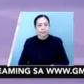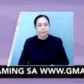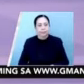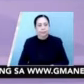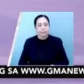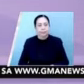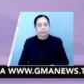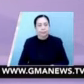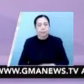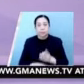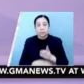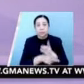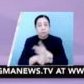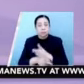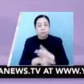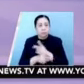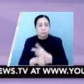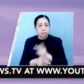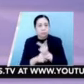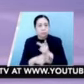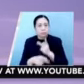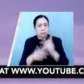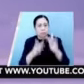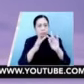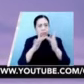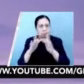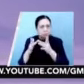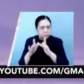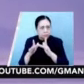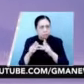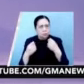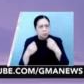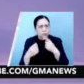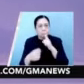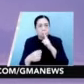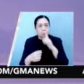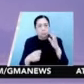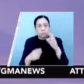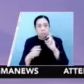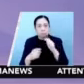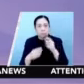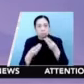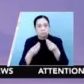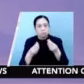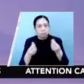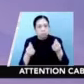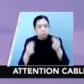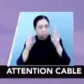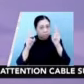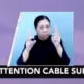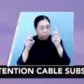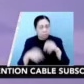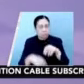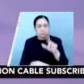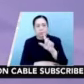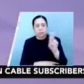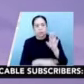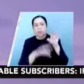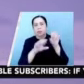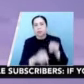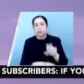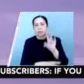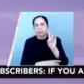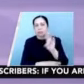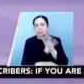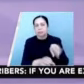Doble ingat po sa mga produkto sa social media na nangangakong nakakagamot daw. Sa La Union, arestado ang pitong sangkot